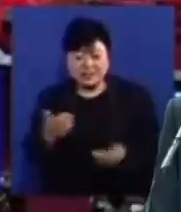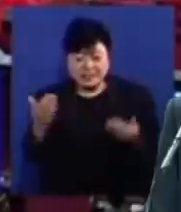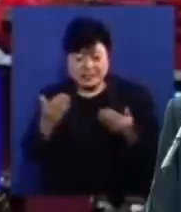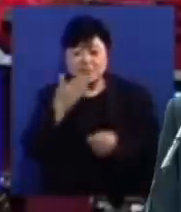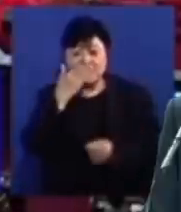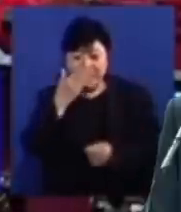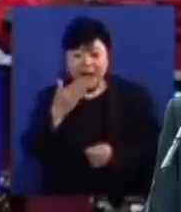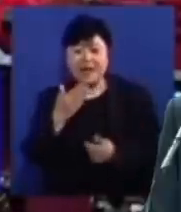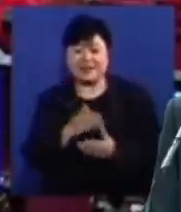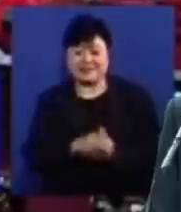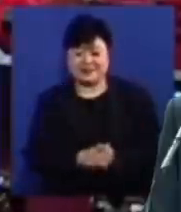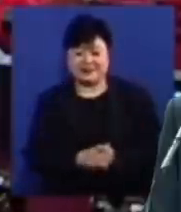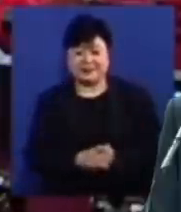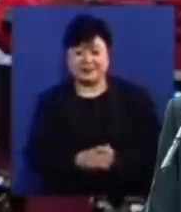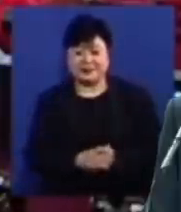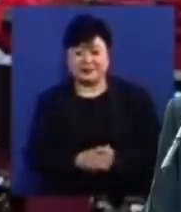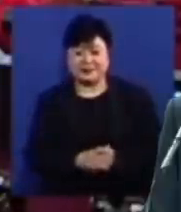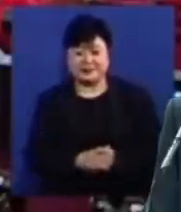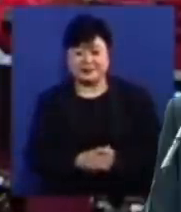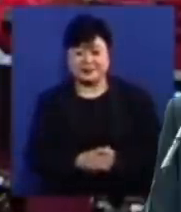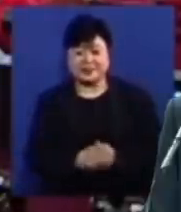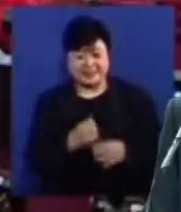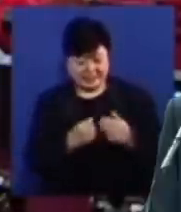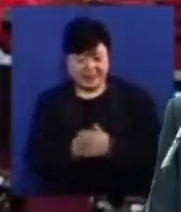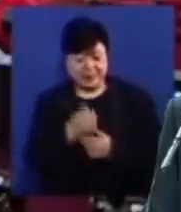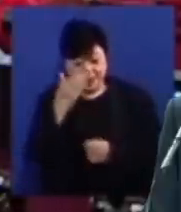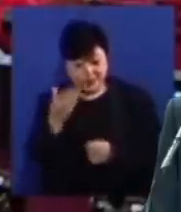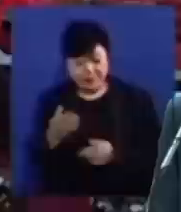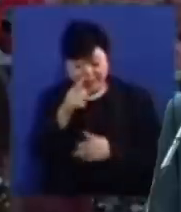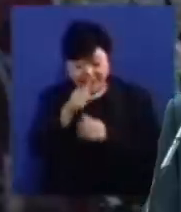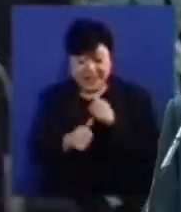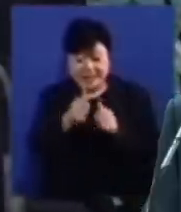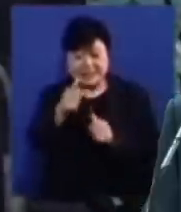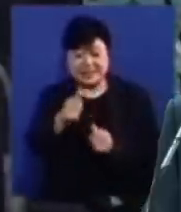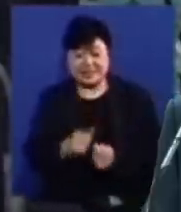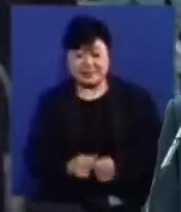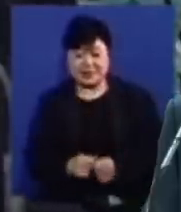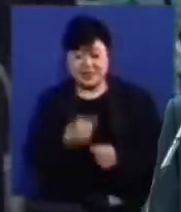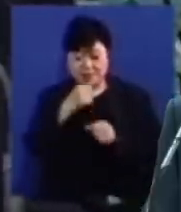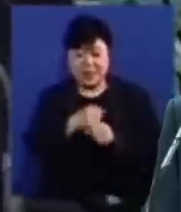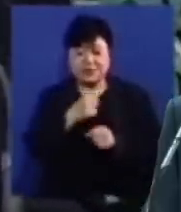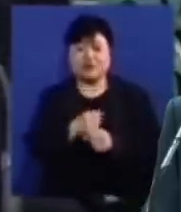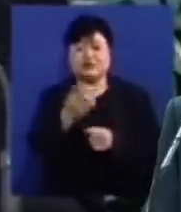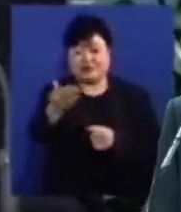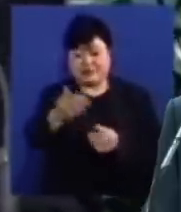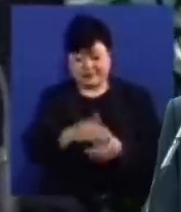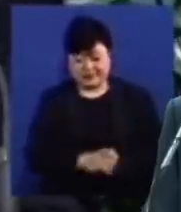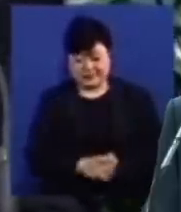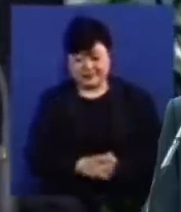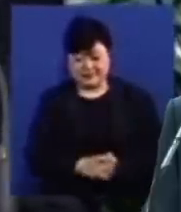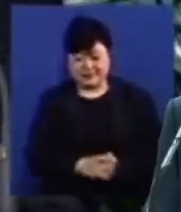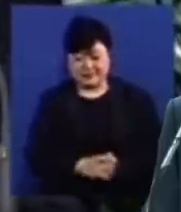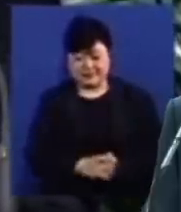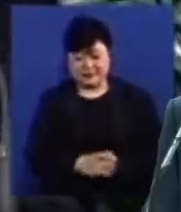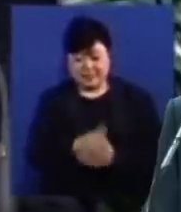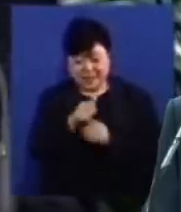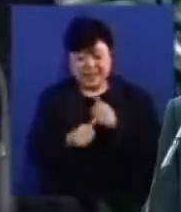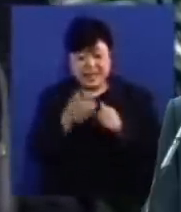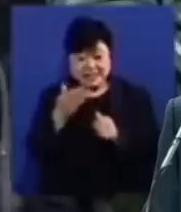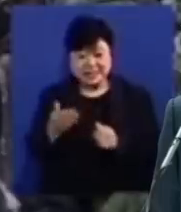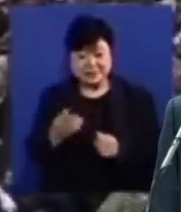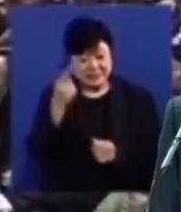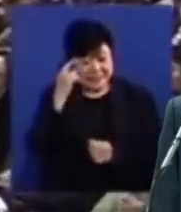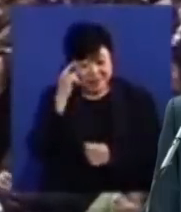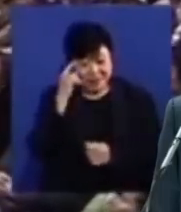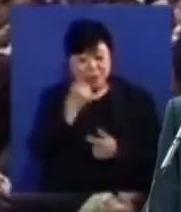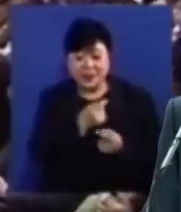하리라고 말씀하신 것입니다. 그러므로 여러분은 하나님의 걸작품이라는 것입니다. 그럼 하나님이